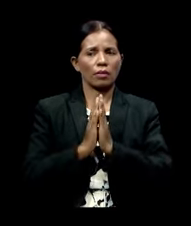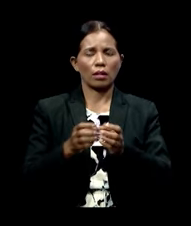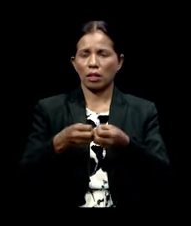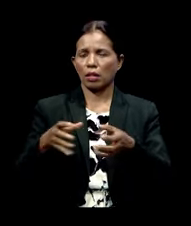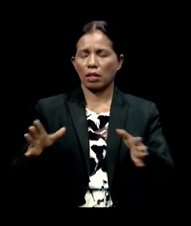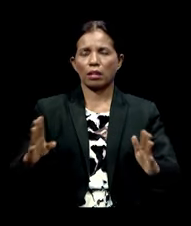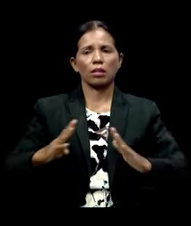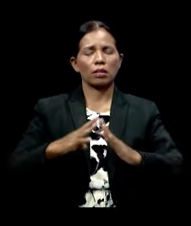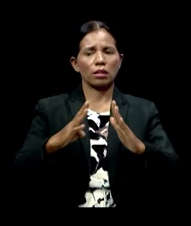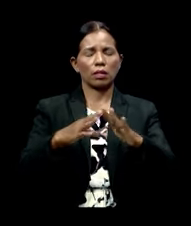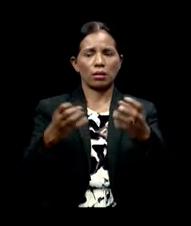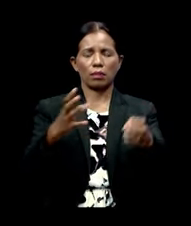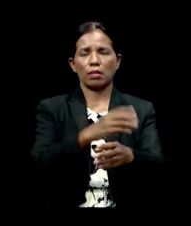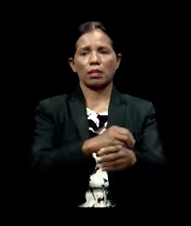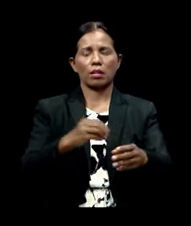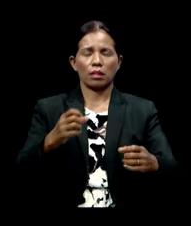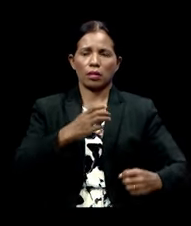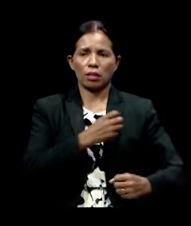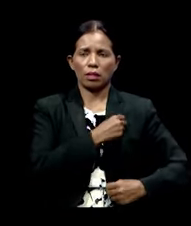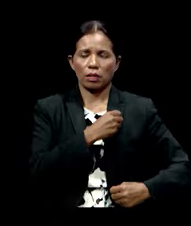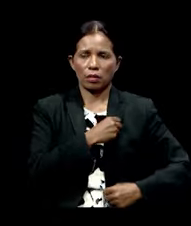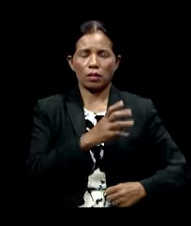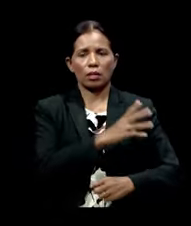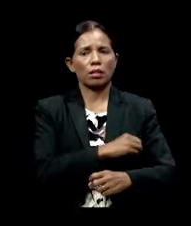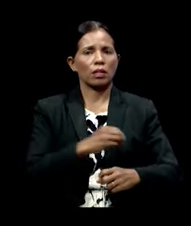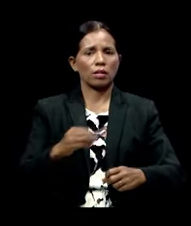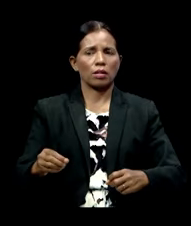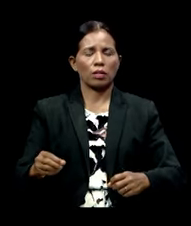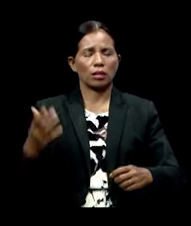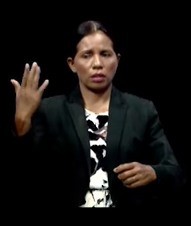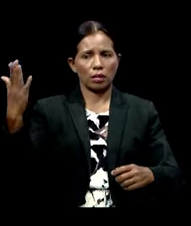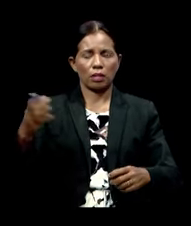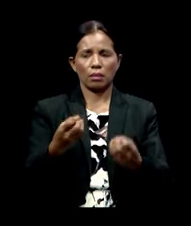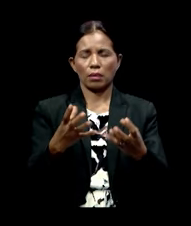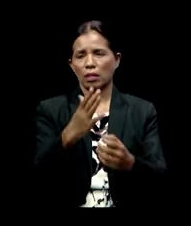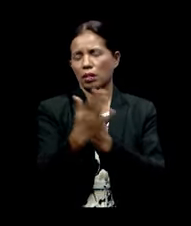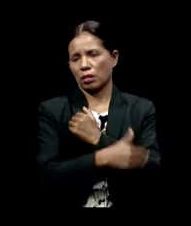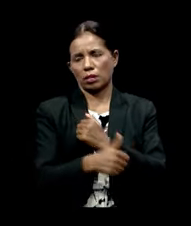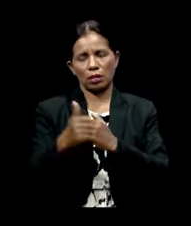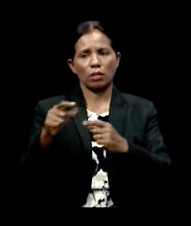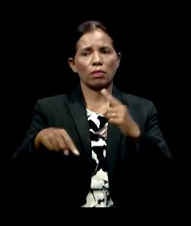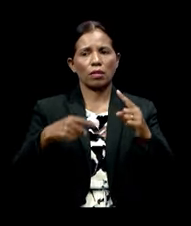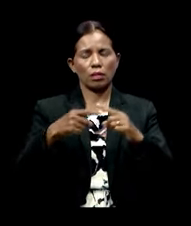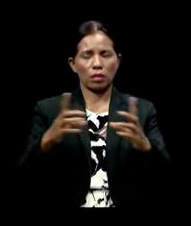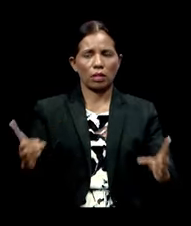cidade Barak no posto militar ia parte nordeste no ia parte balon nasaunian, ba inhira